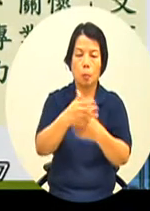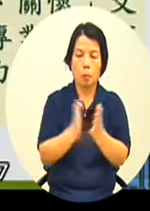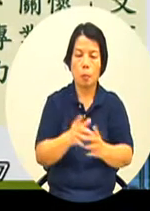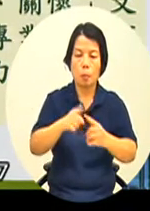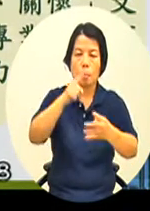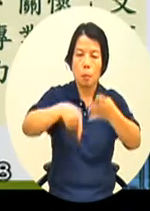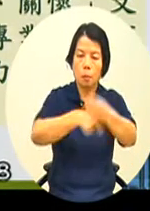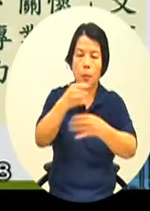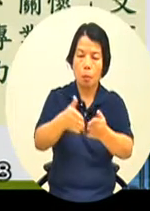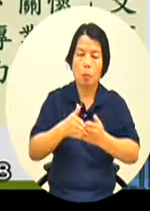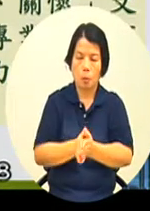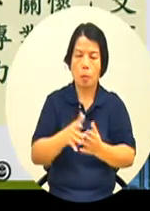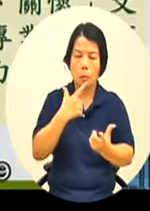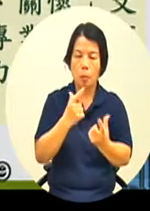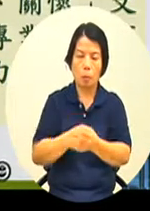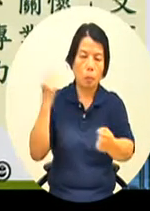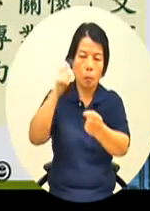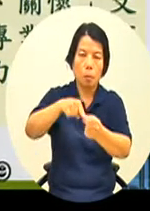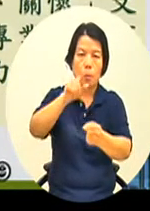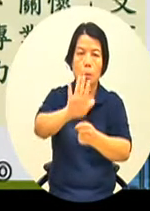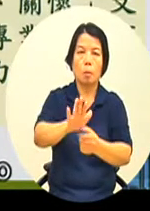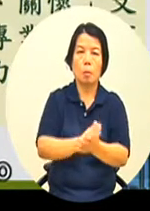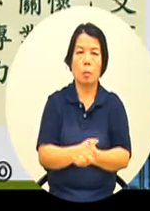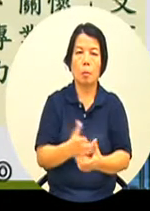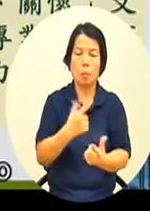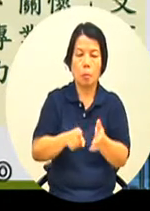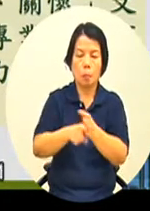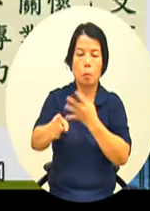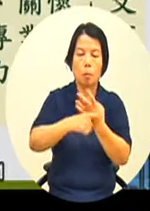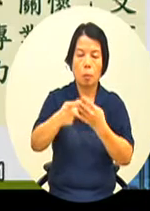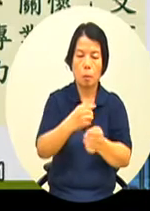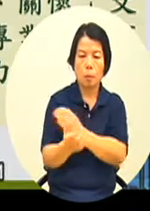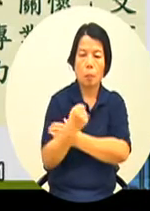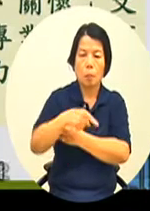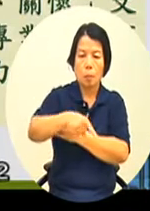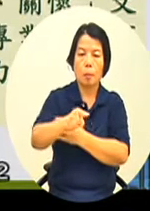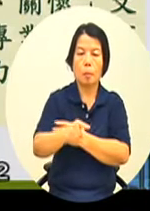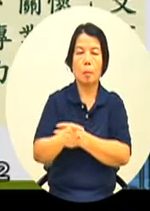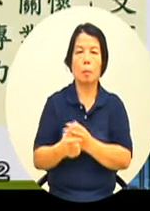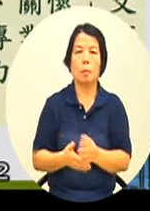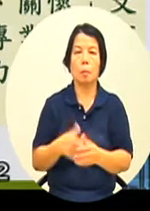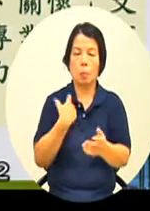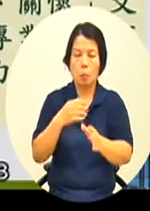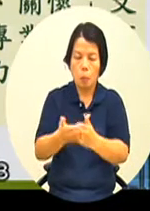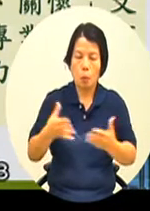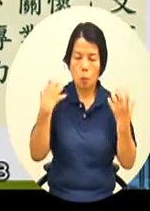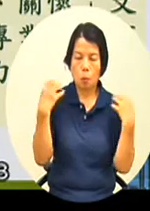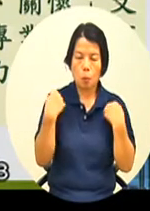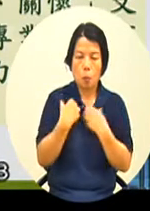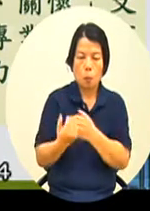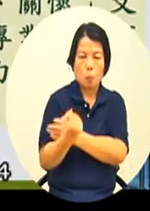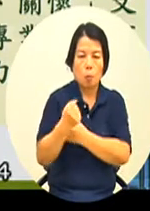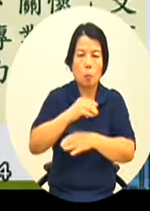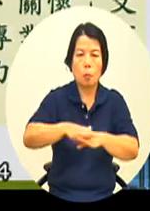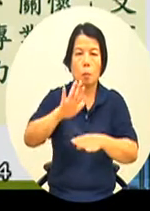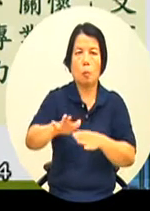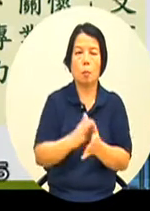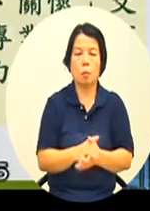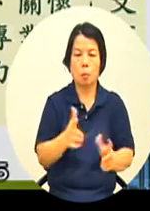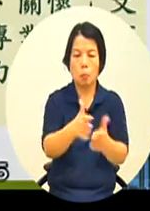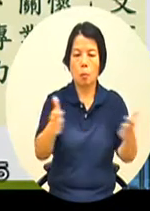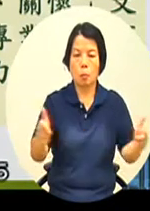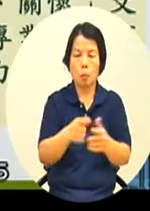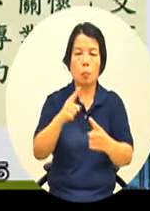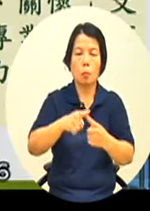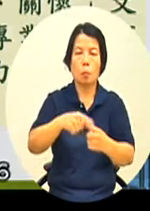前瞻及创新性的思维，以专业、积极、务实的态度，恪尽人事幕僚的职责，就各项人力资